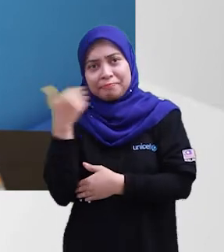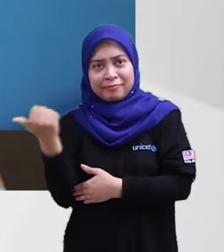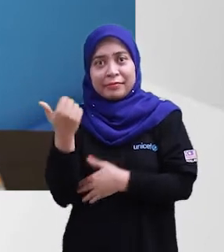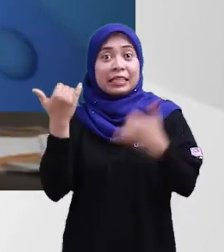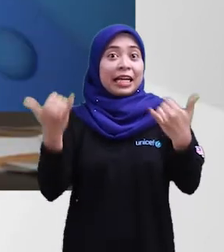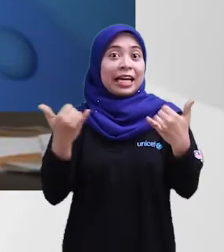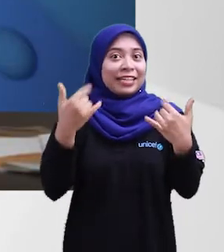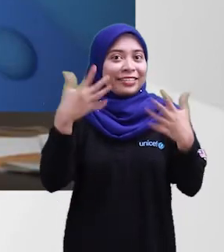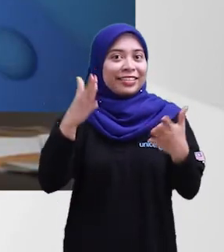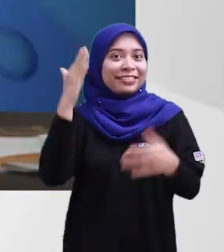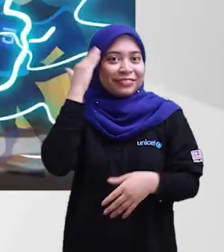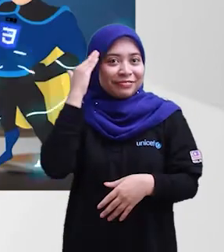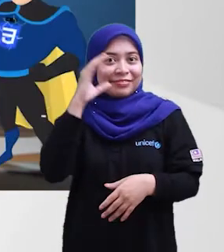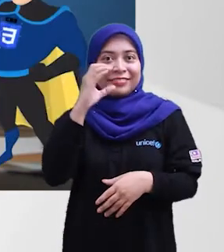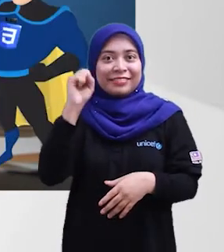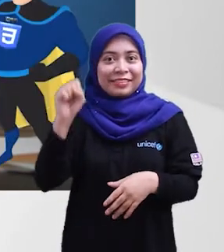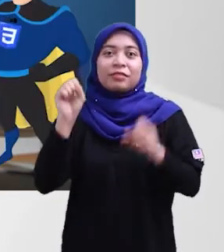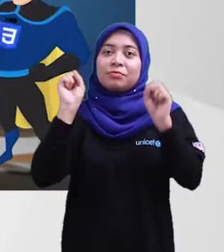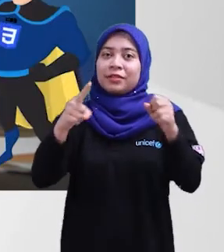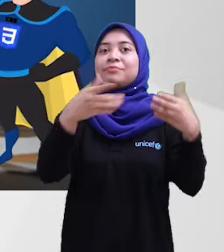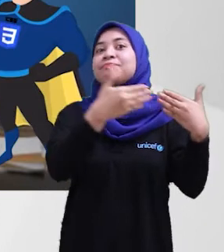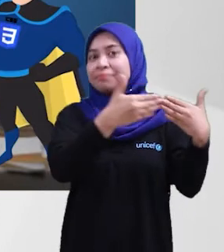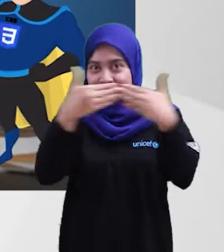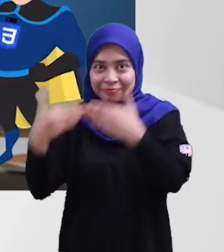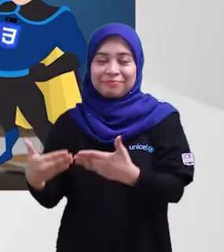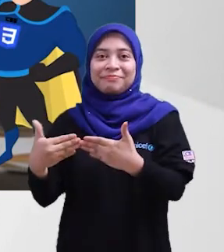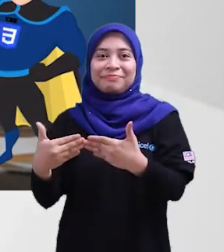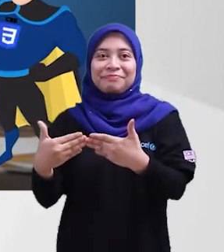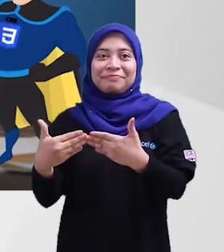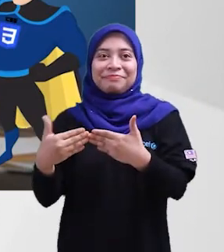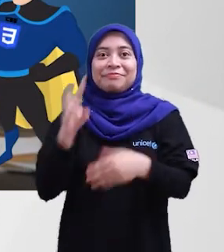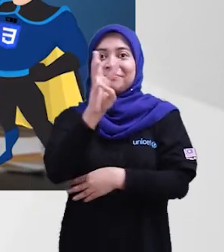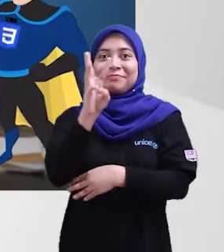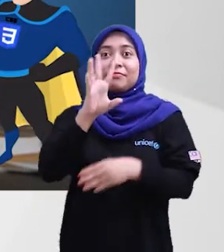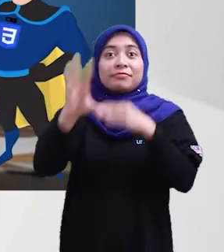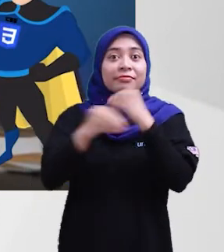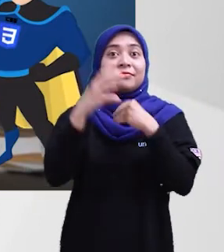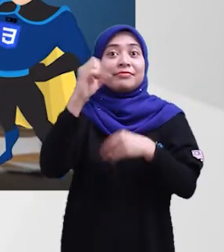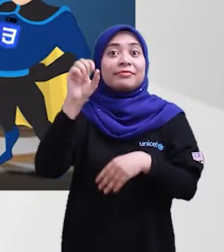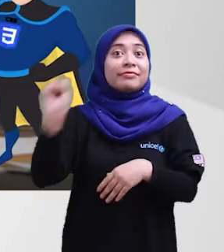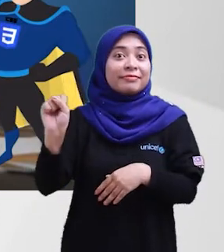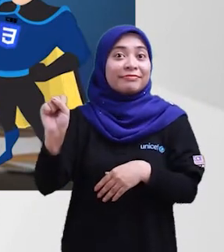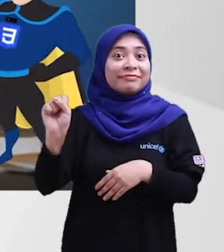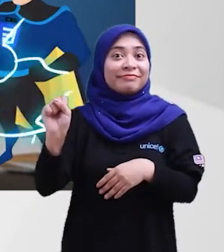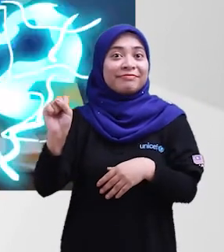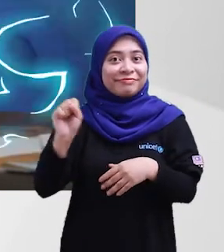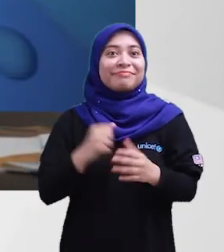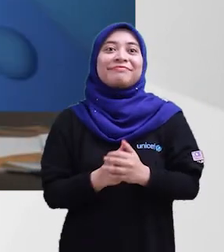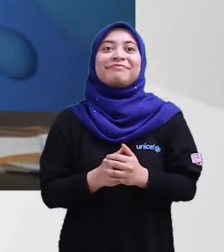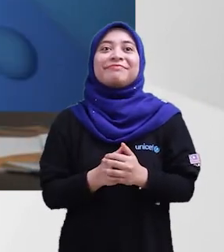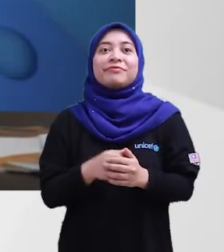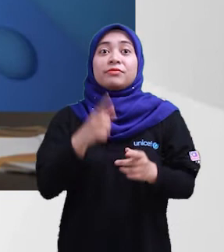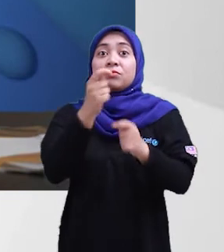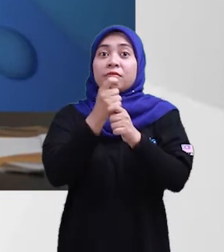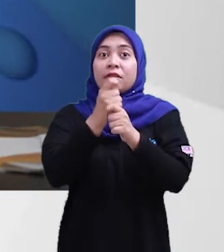lebih senang. Sekarang anda sudah diperkenalkan dengan CSS, bolehlah anda melanjutkan laman web anda dengan menambahkan CSS